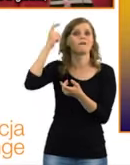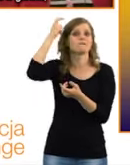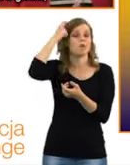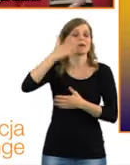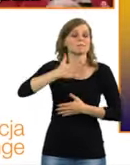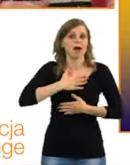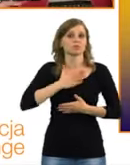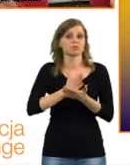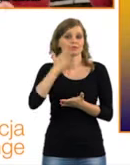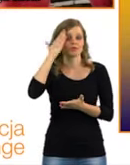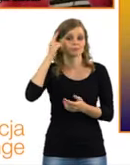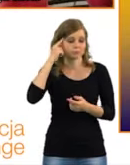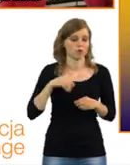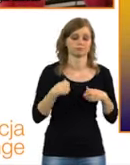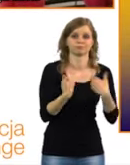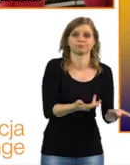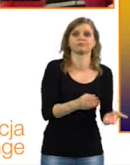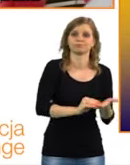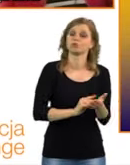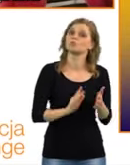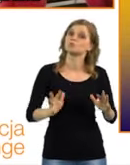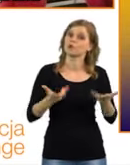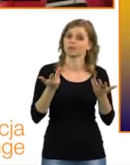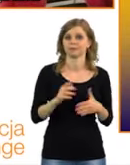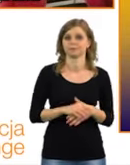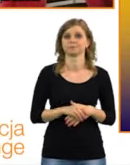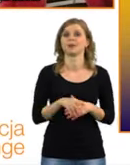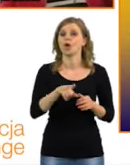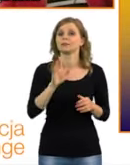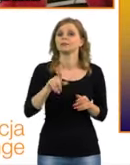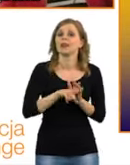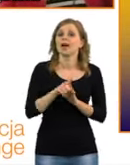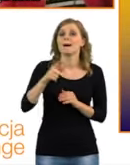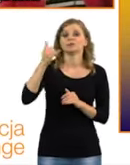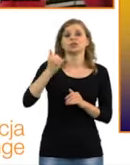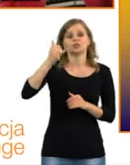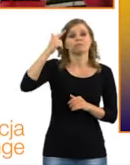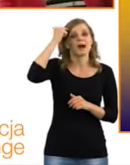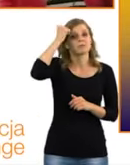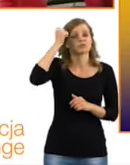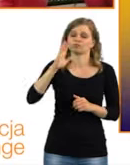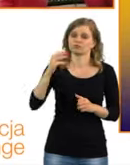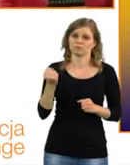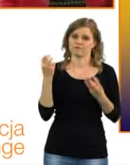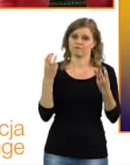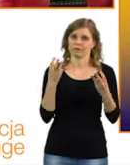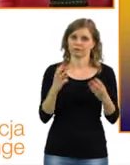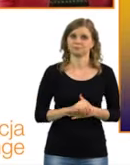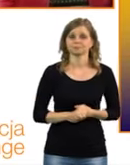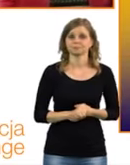w głowie, prawda? Więc ma to ogromne znaczenie też dla pamięci dzieci.